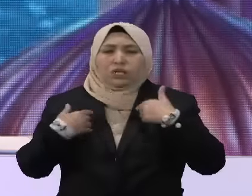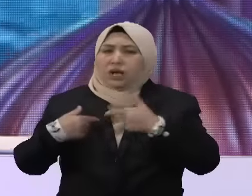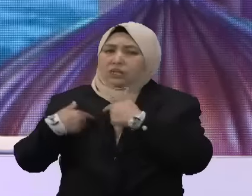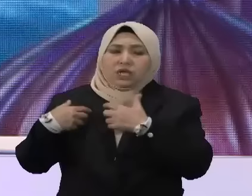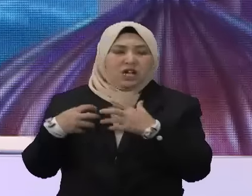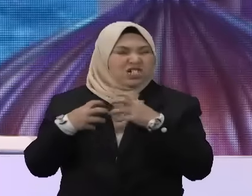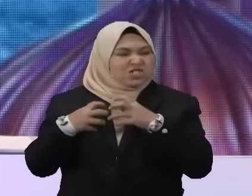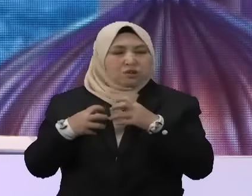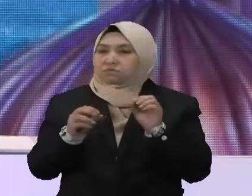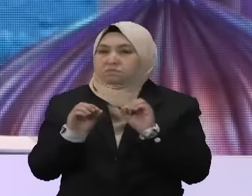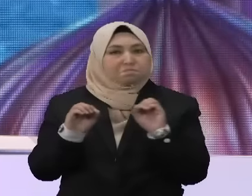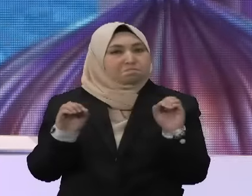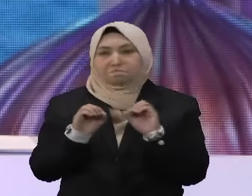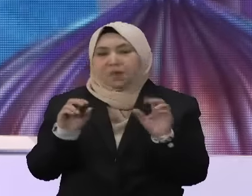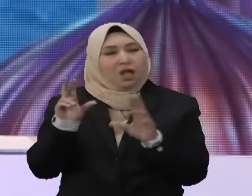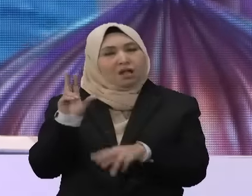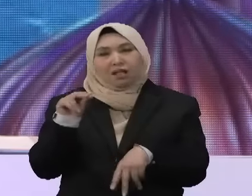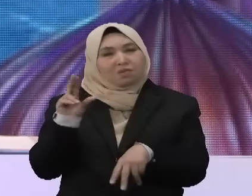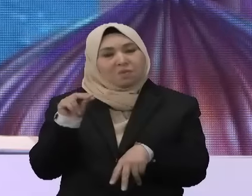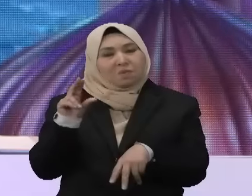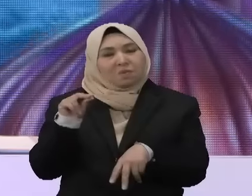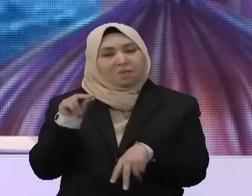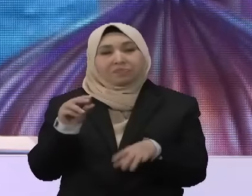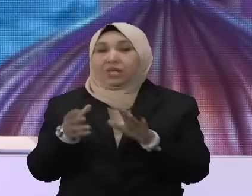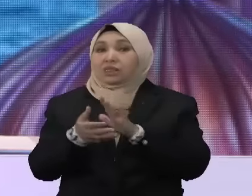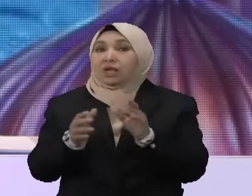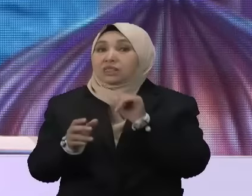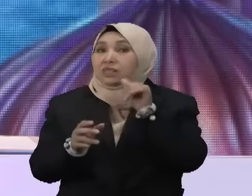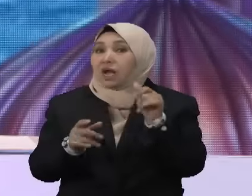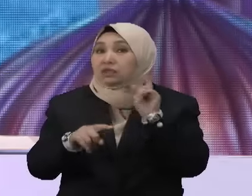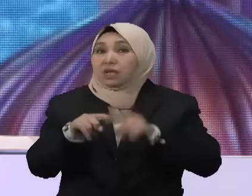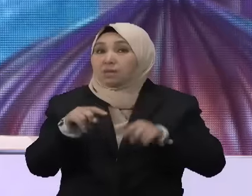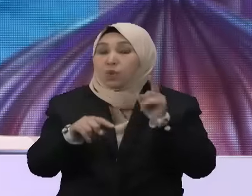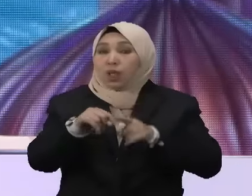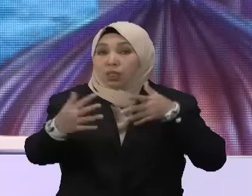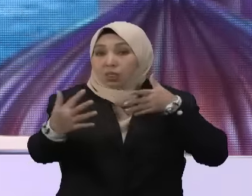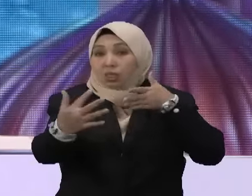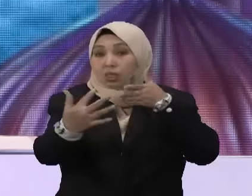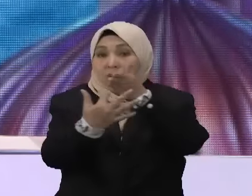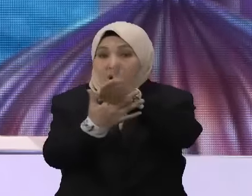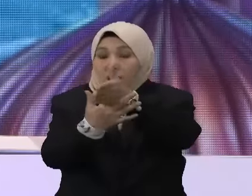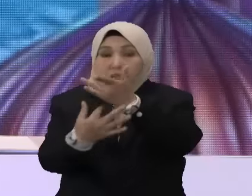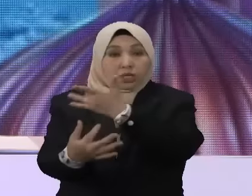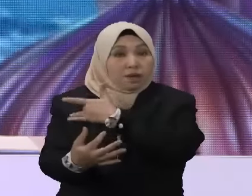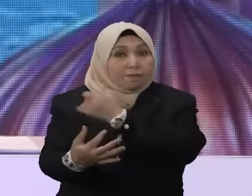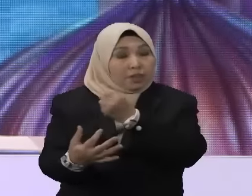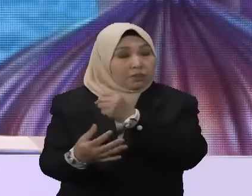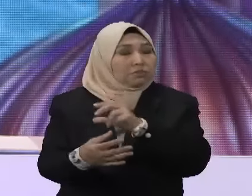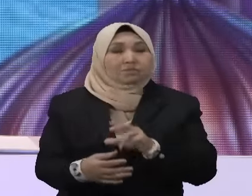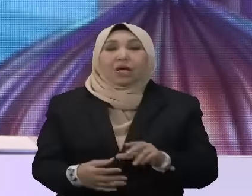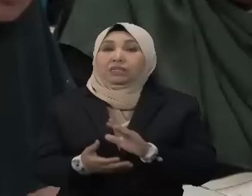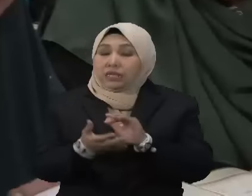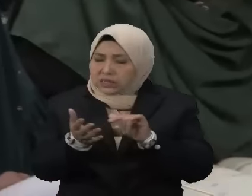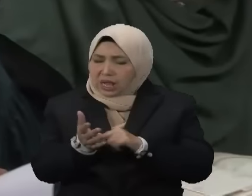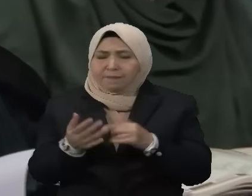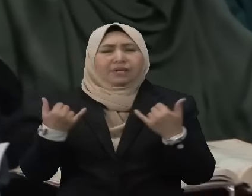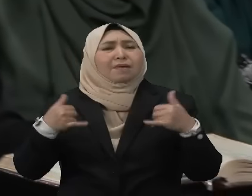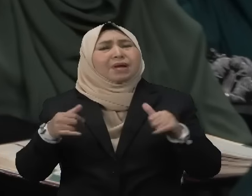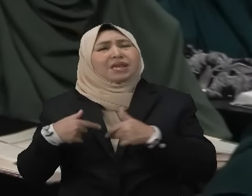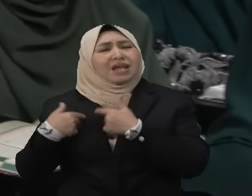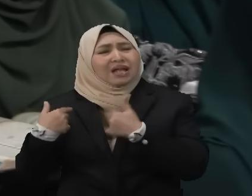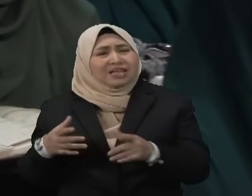keras. Tidak, orang kata apa, tidak boleh ditembusi oleh sinar iman. Dan ini adalah mainan hati. Macam mana